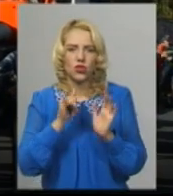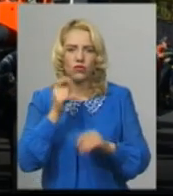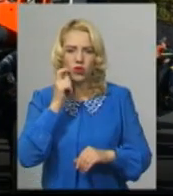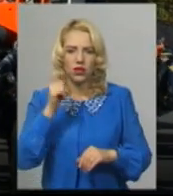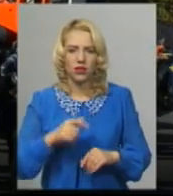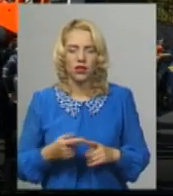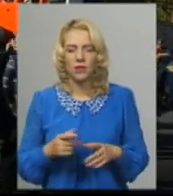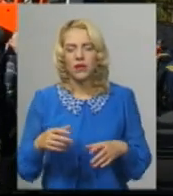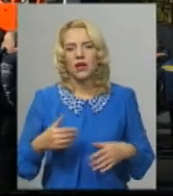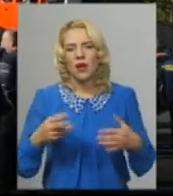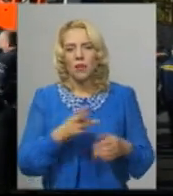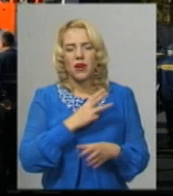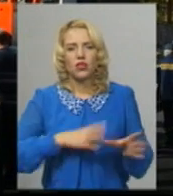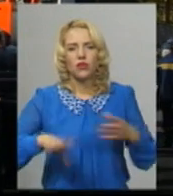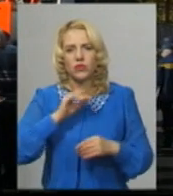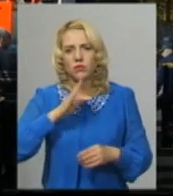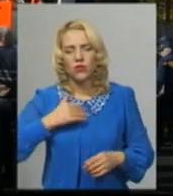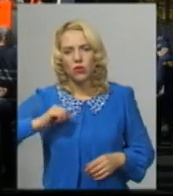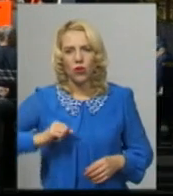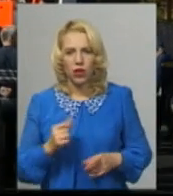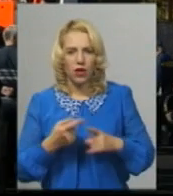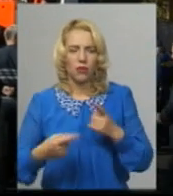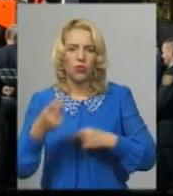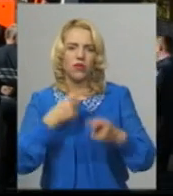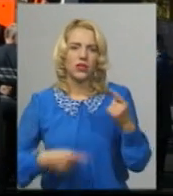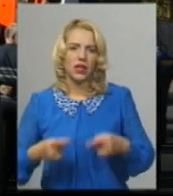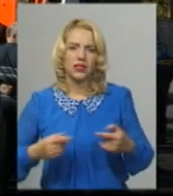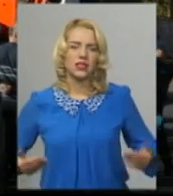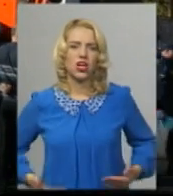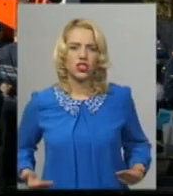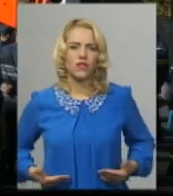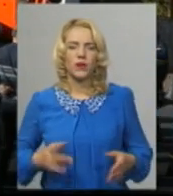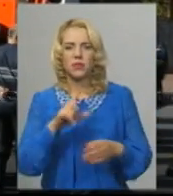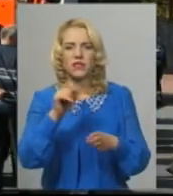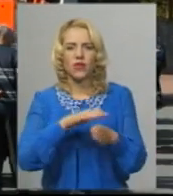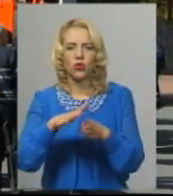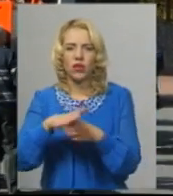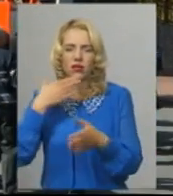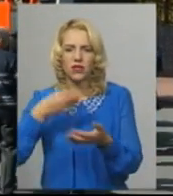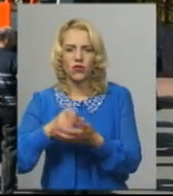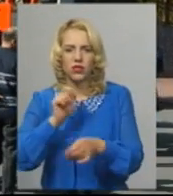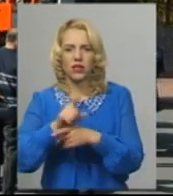колегам повертатися живими з виконання бойових завдань. Одним словом,